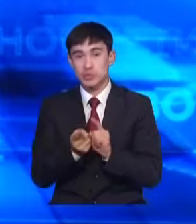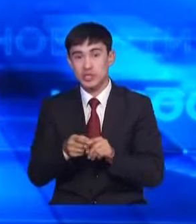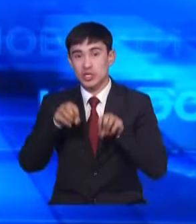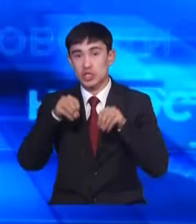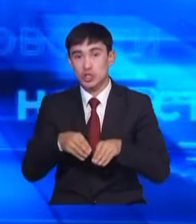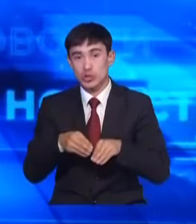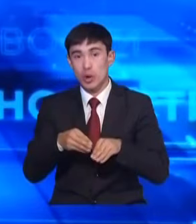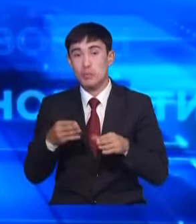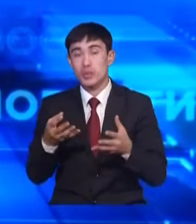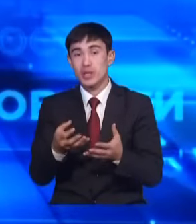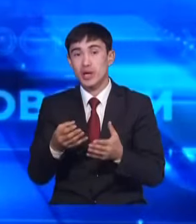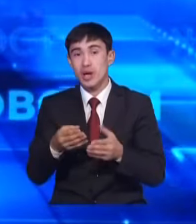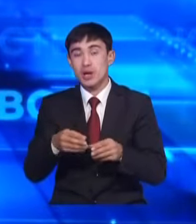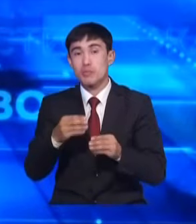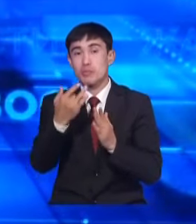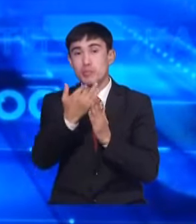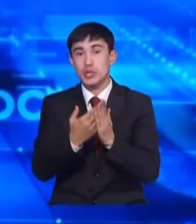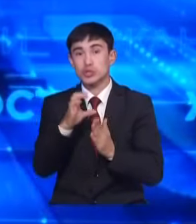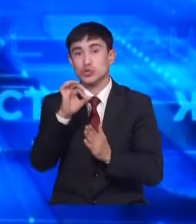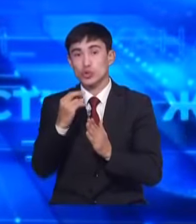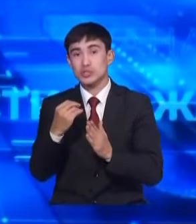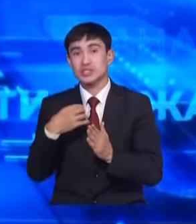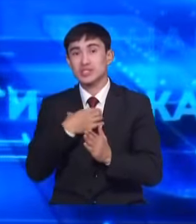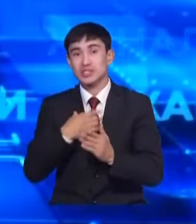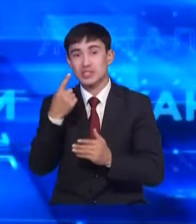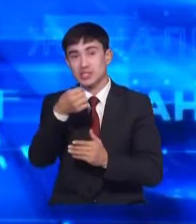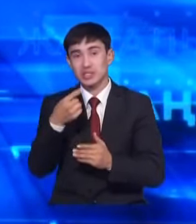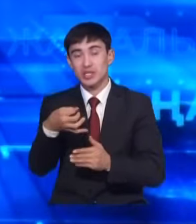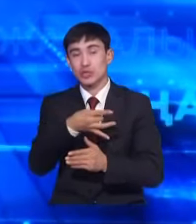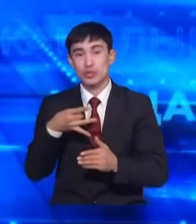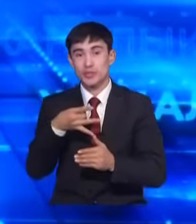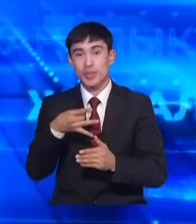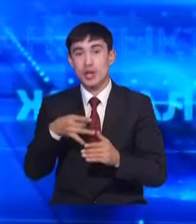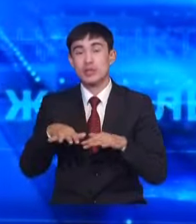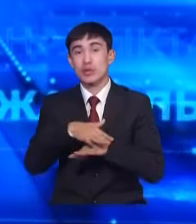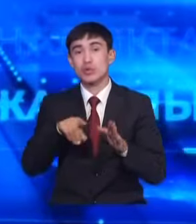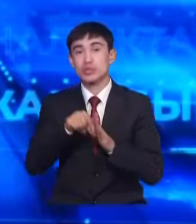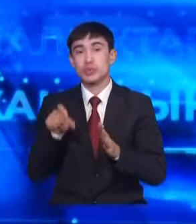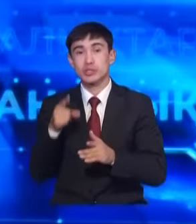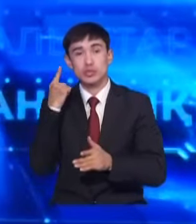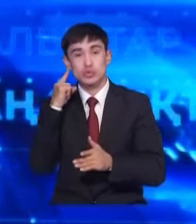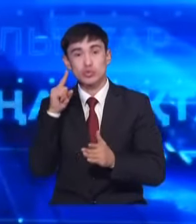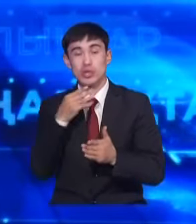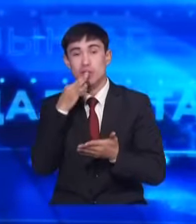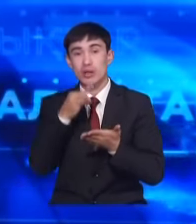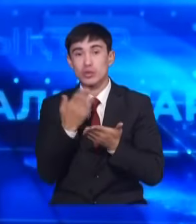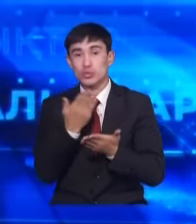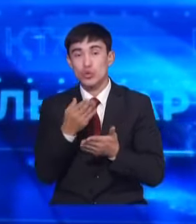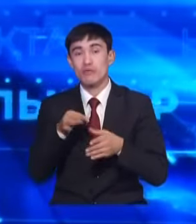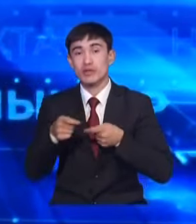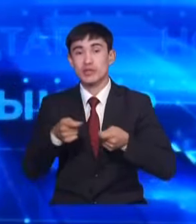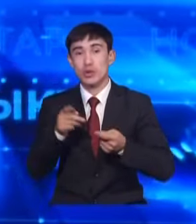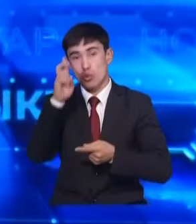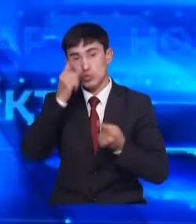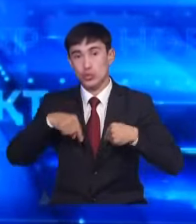Изменения к решению об определении переч социально значимых сообщений региона народные избранники заслушали доклады руководителей госорганов